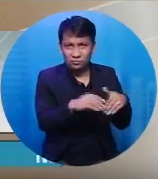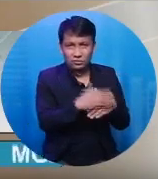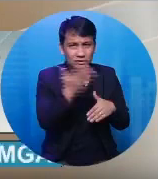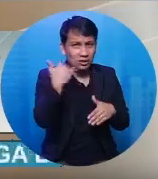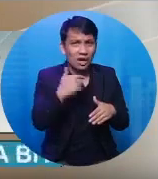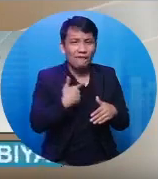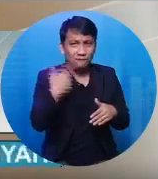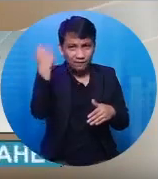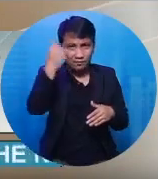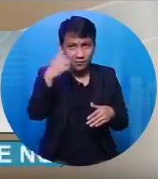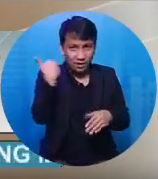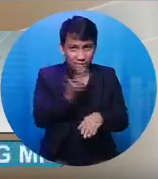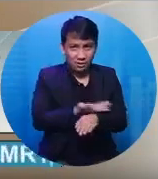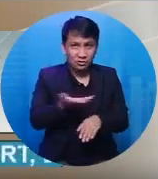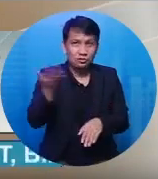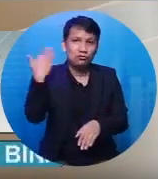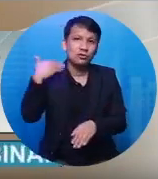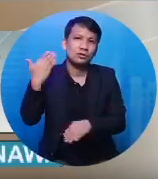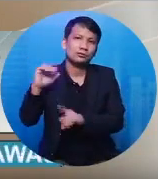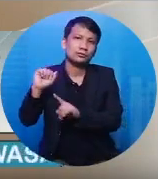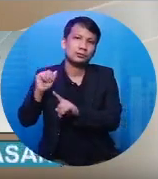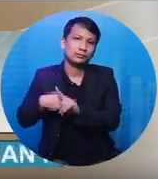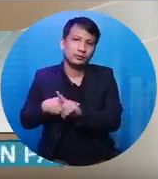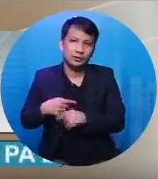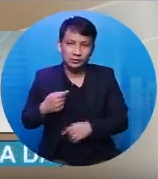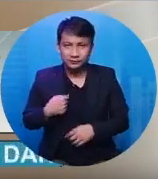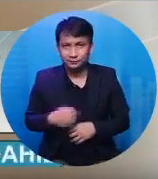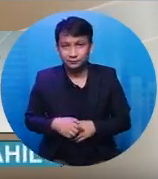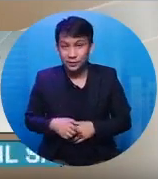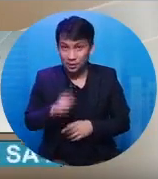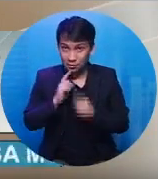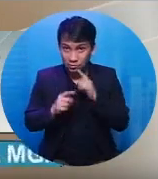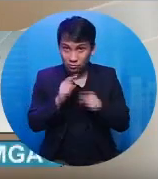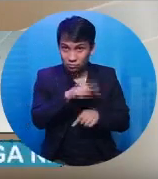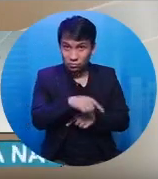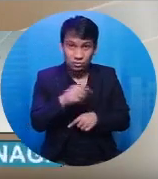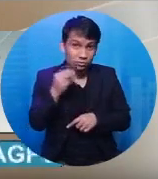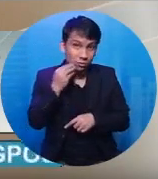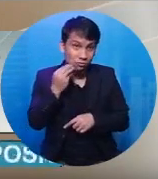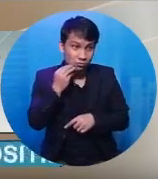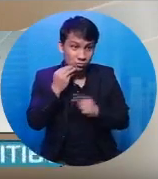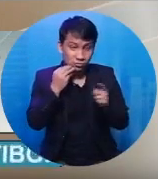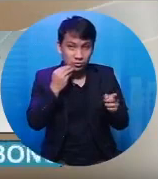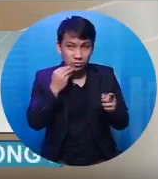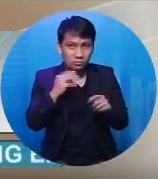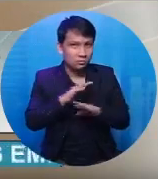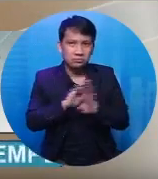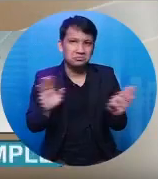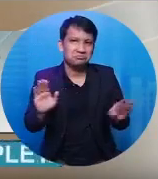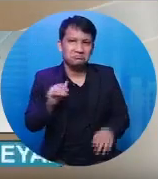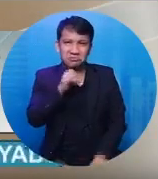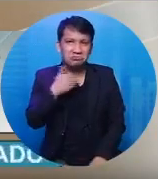April. April. April. Nakausap niyo na po ito si Maribik? Ipo.